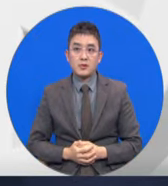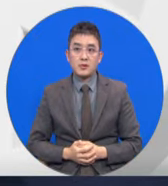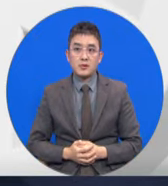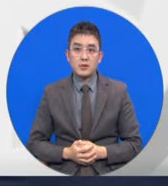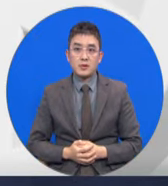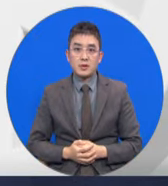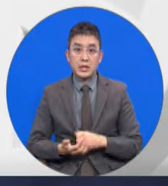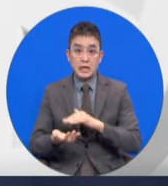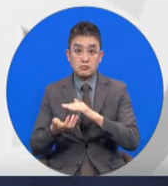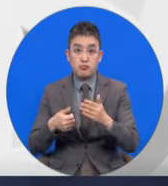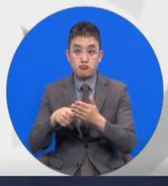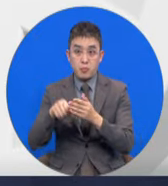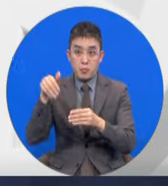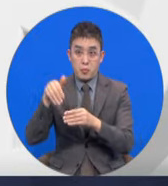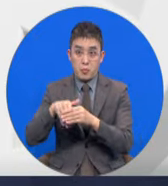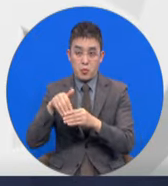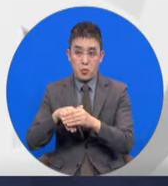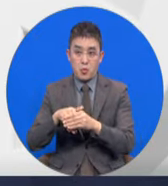지금 이제